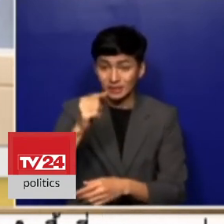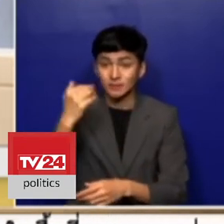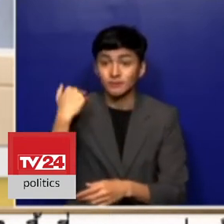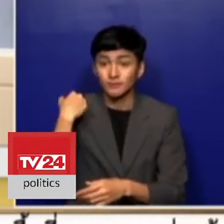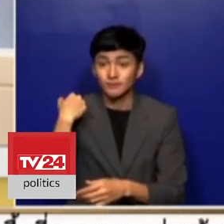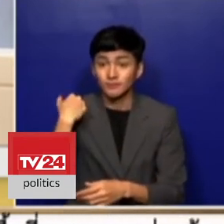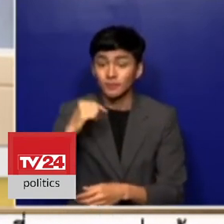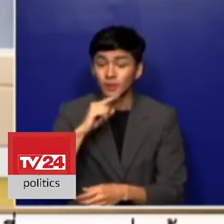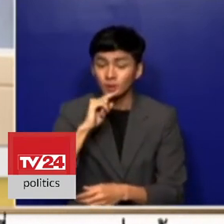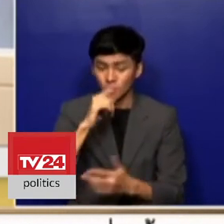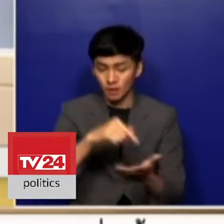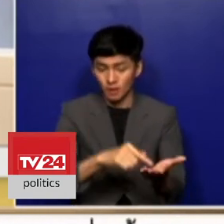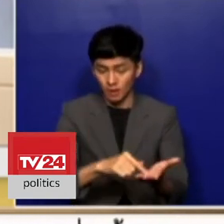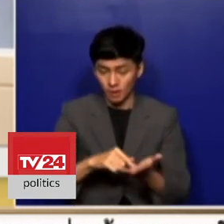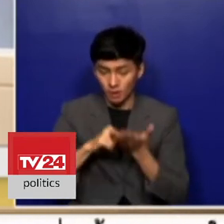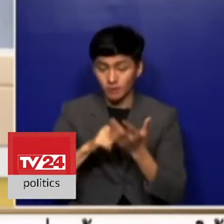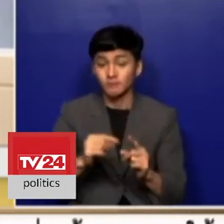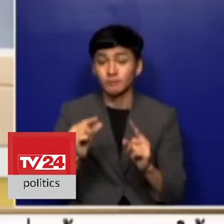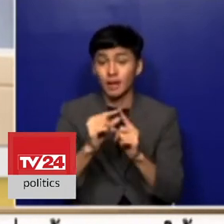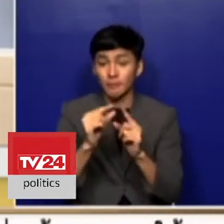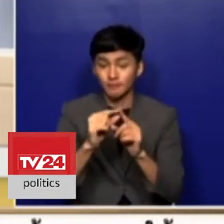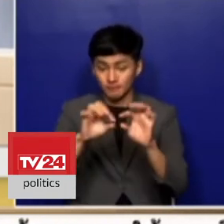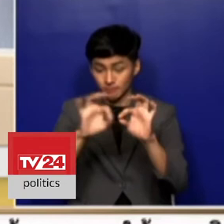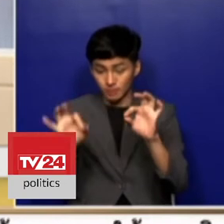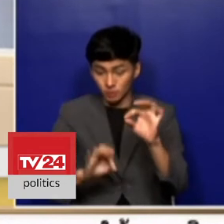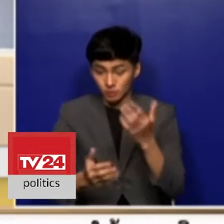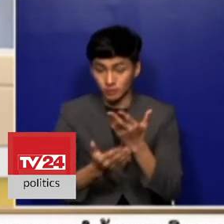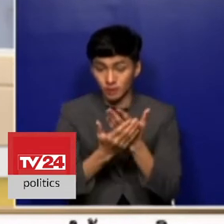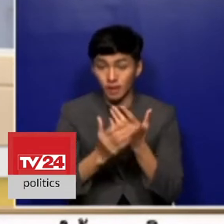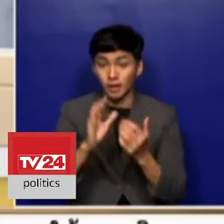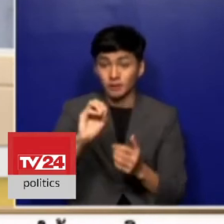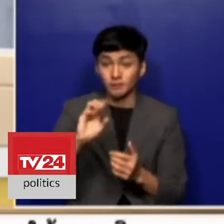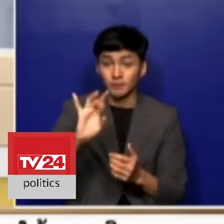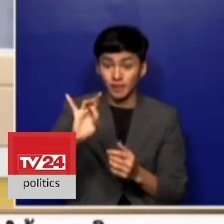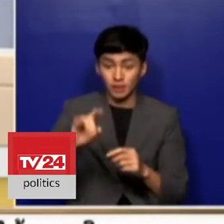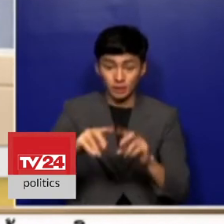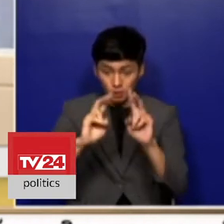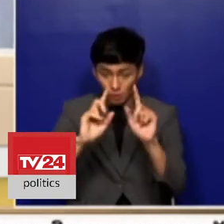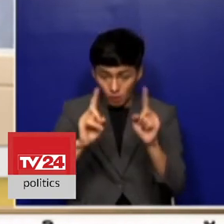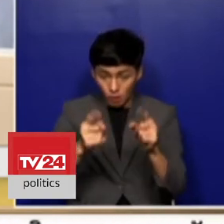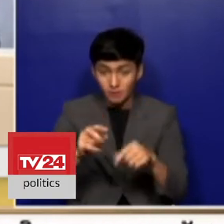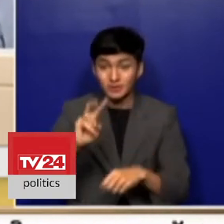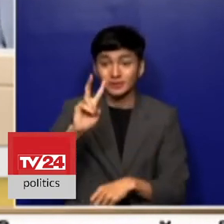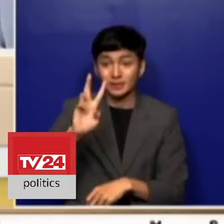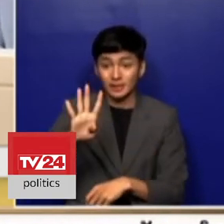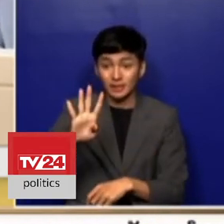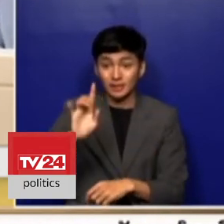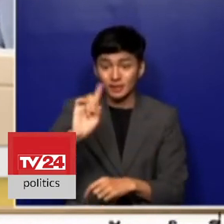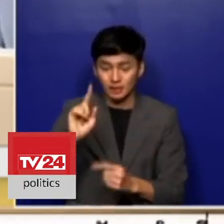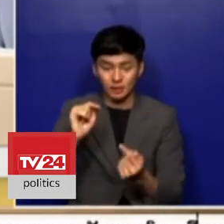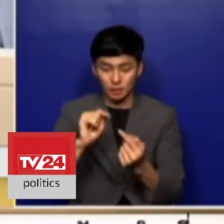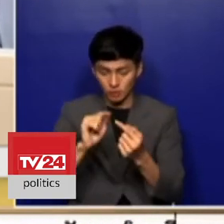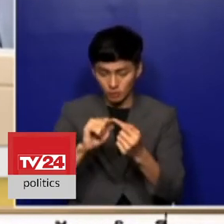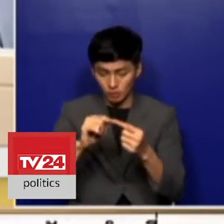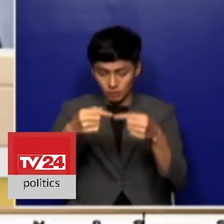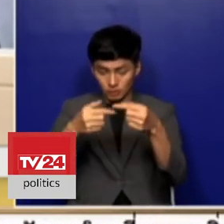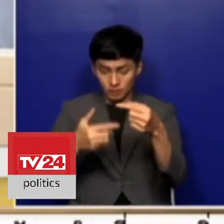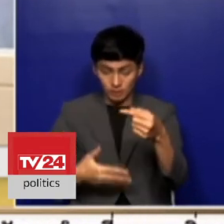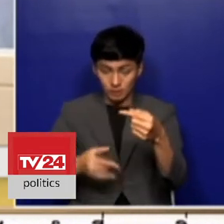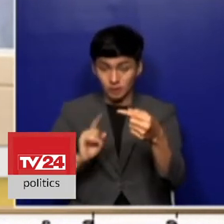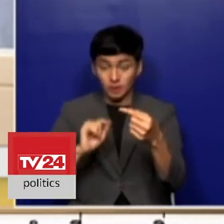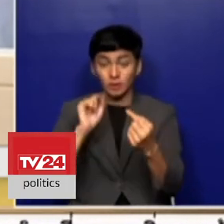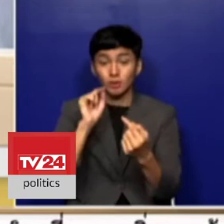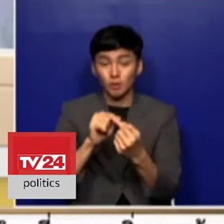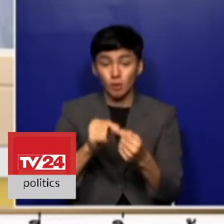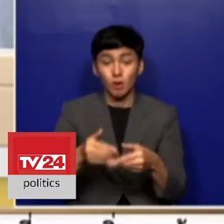ที่มาว่าดิฉันได้ขอเพิ่มข้อความในหน้า 58ข้อ 4ต่ออีกว่ามีการจัดตั้งหน่วยงานและกองทุนช่วยเหลือ